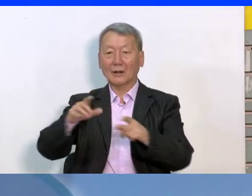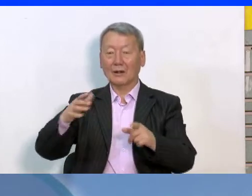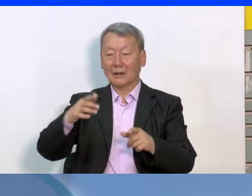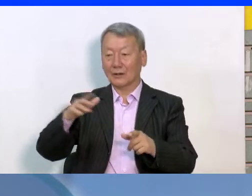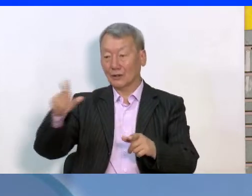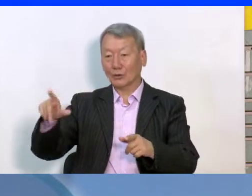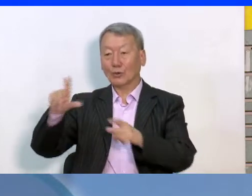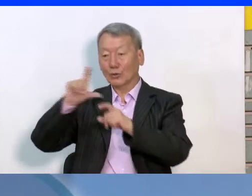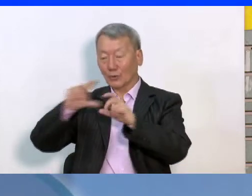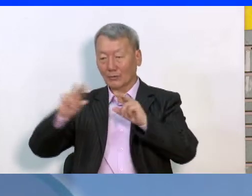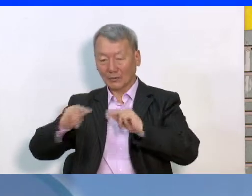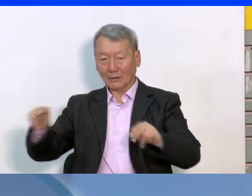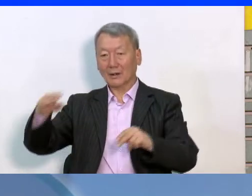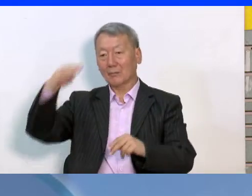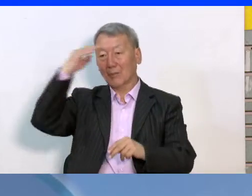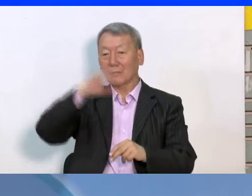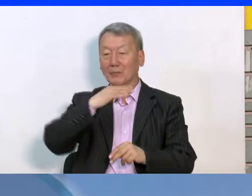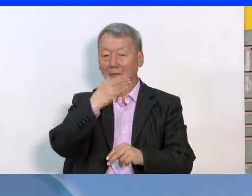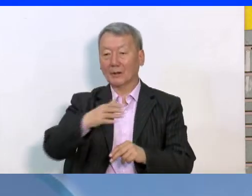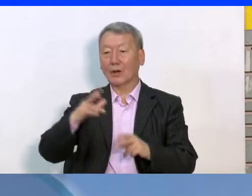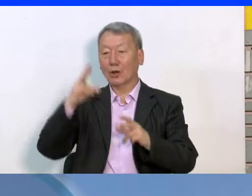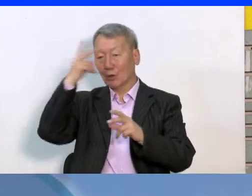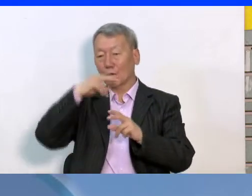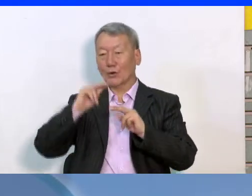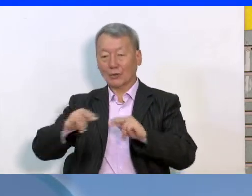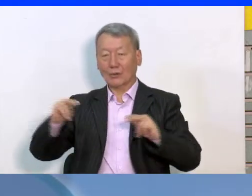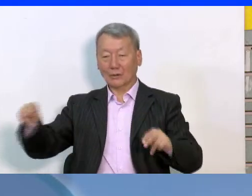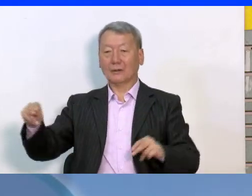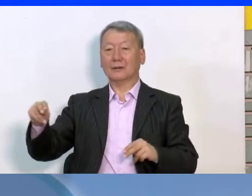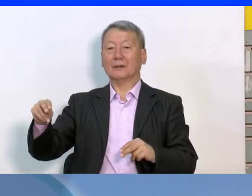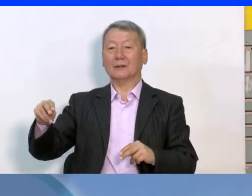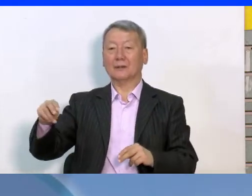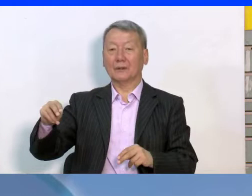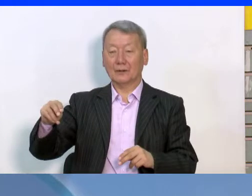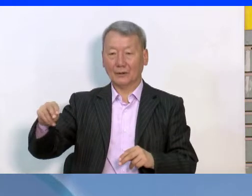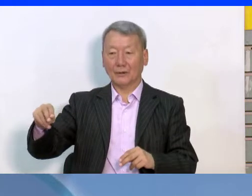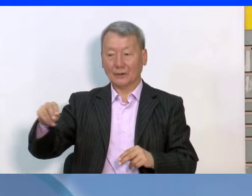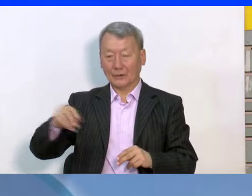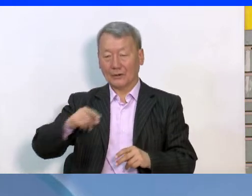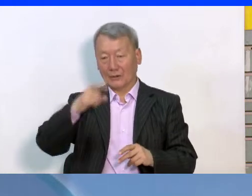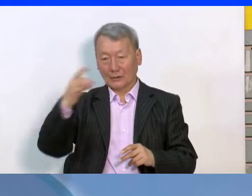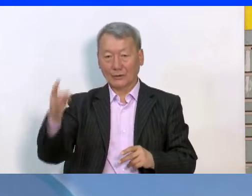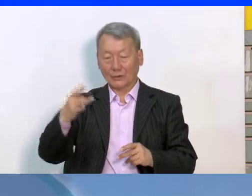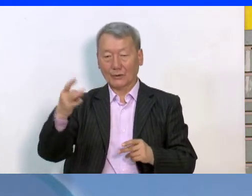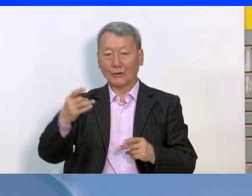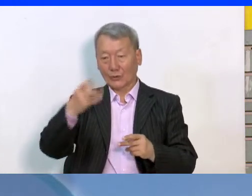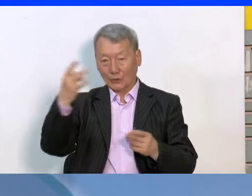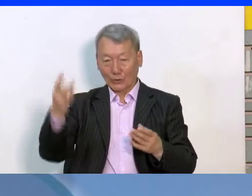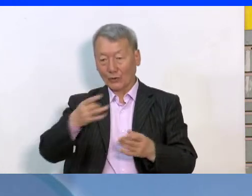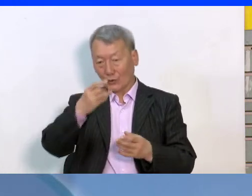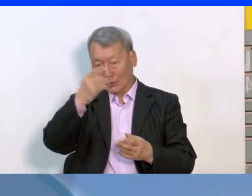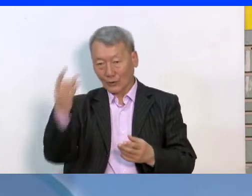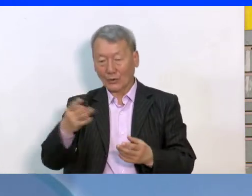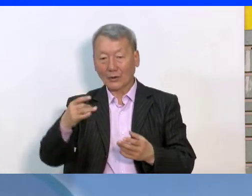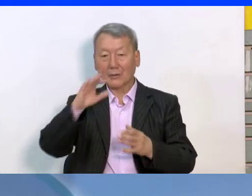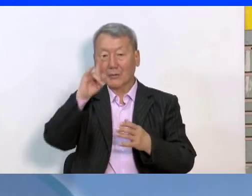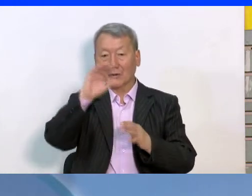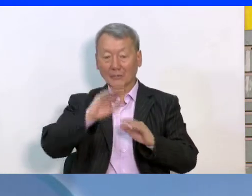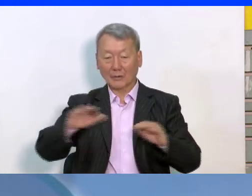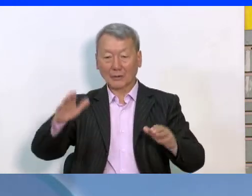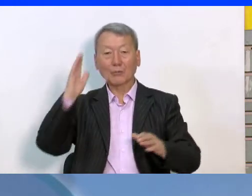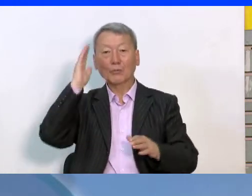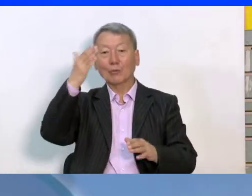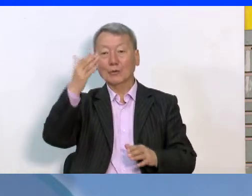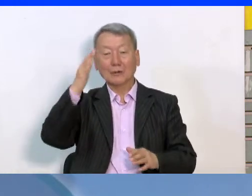кылып бергениңиздерге, ата энелерге, ошол мугалимдердин түйшүгүн дагы өзүңүздөр сезе билдиңиздер окшойт. Ошондуктан балдардын